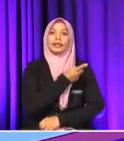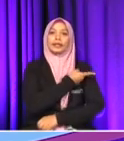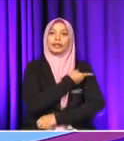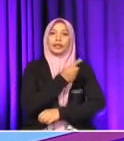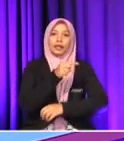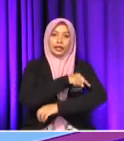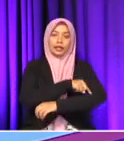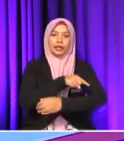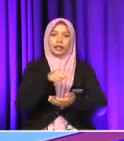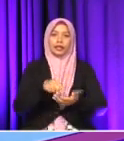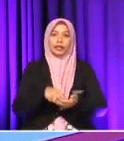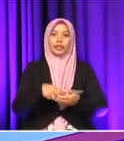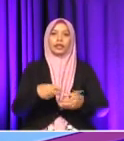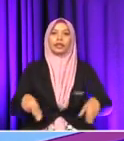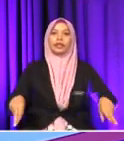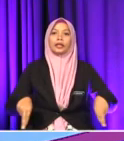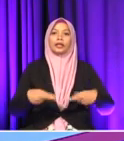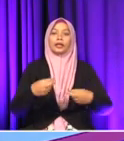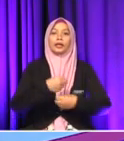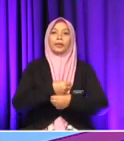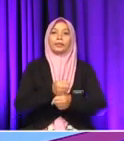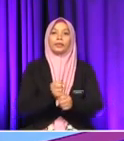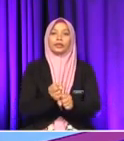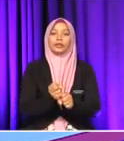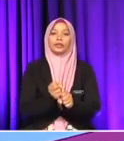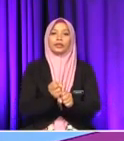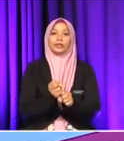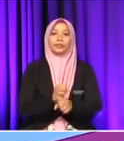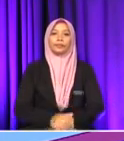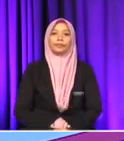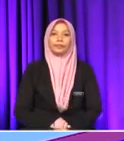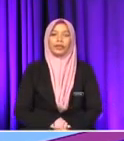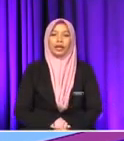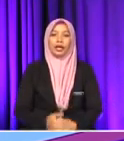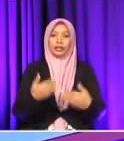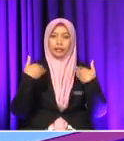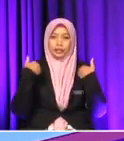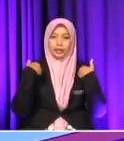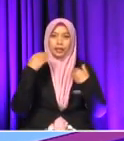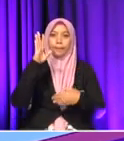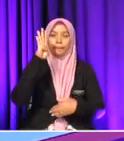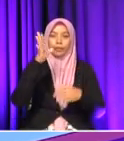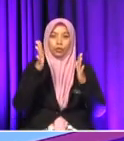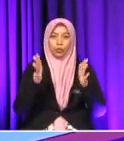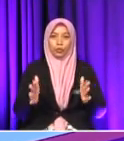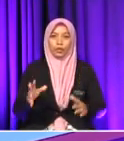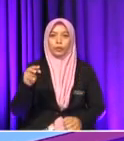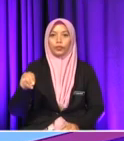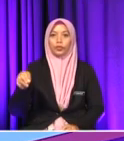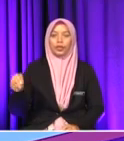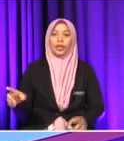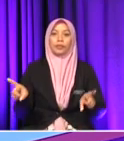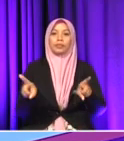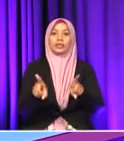digital dan ramai muridnya dan ada 4 murid bersama kita hari ini beli saya dapatkan